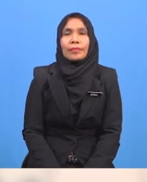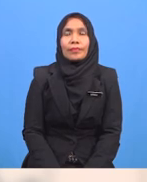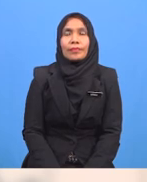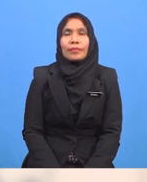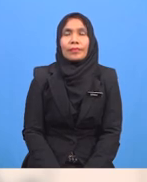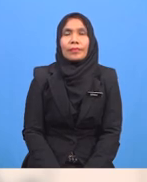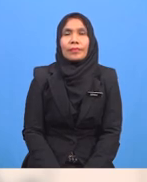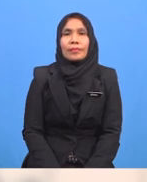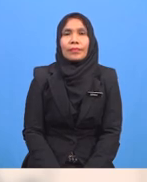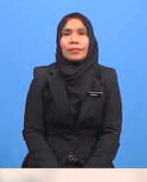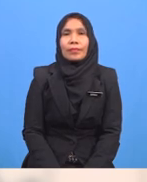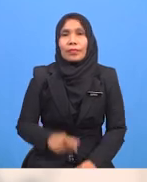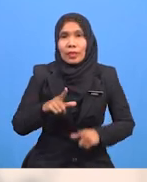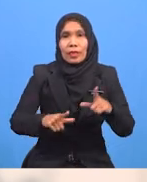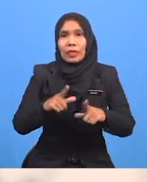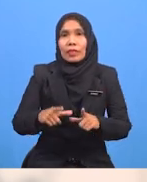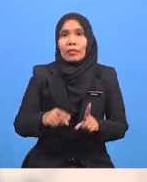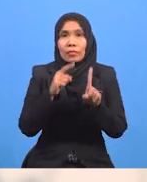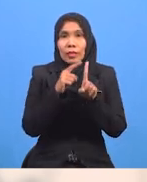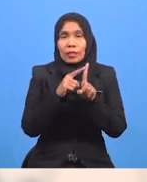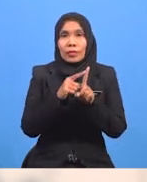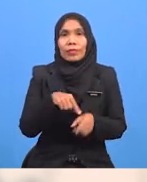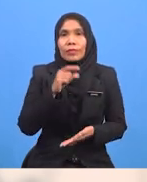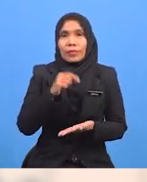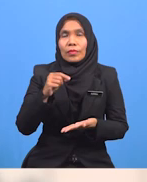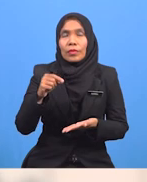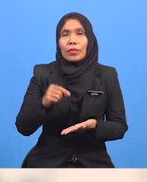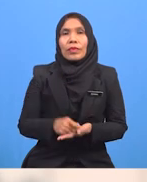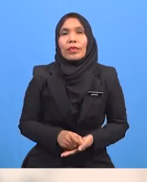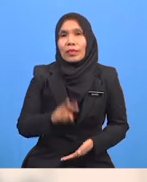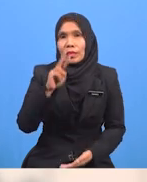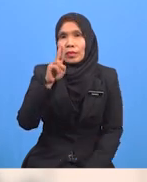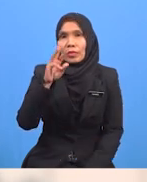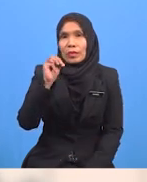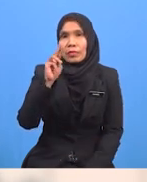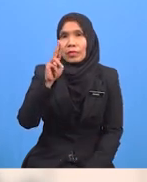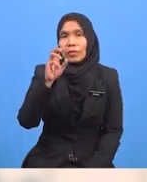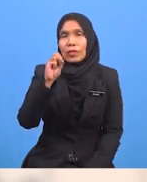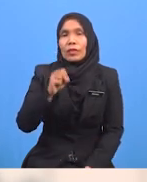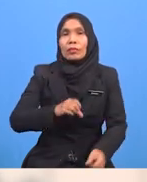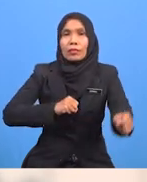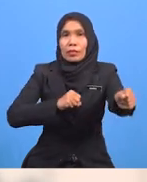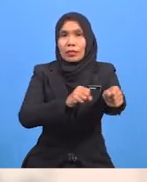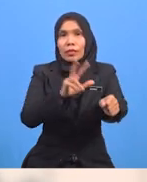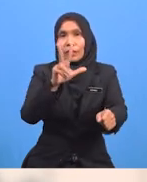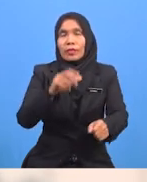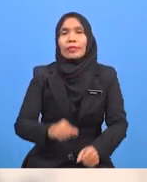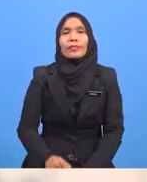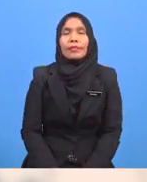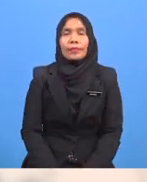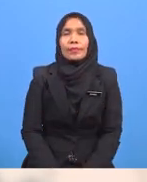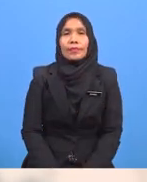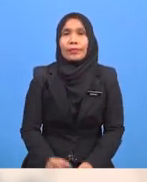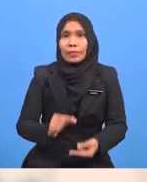x-sight langkah pertama tulis rumus segitiga Hai kemudian